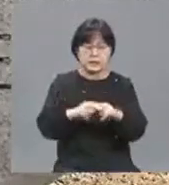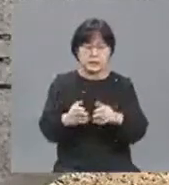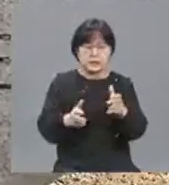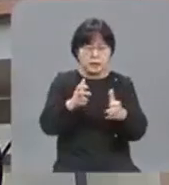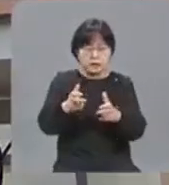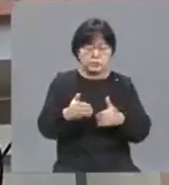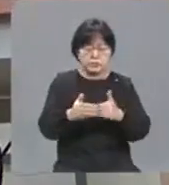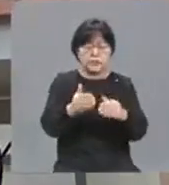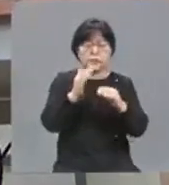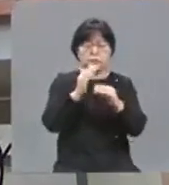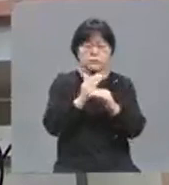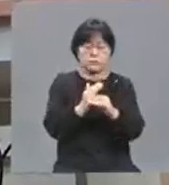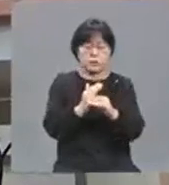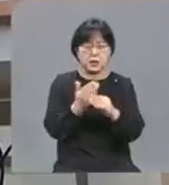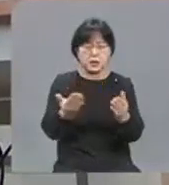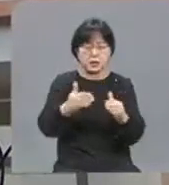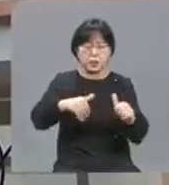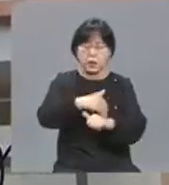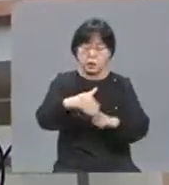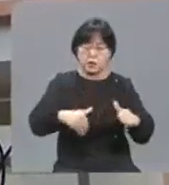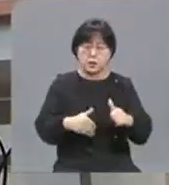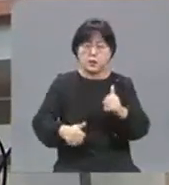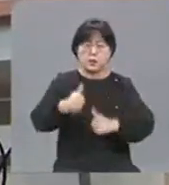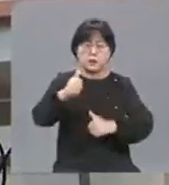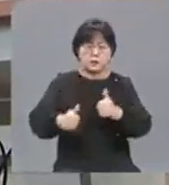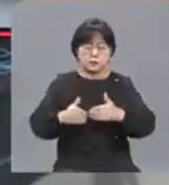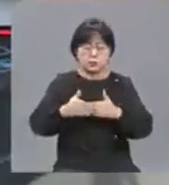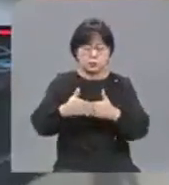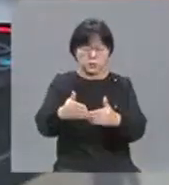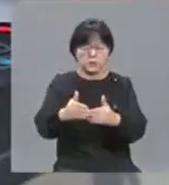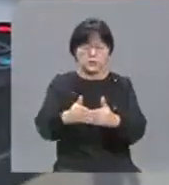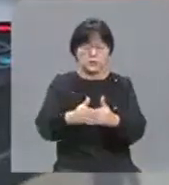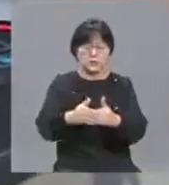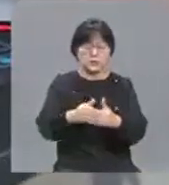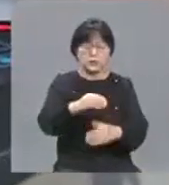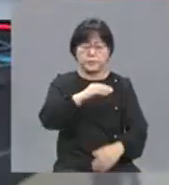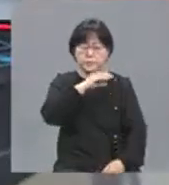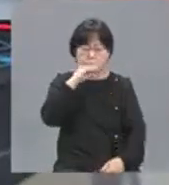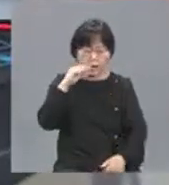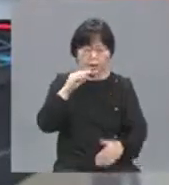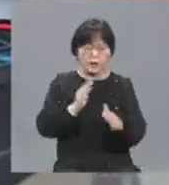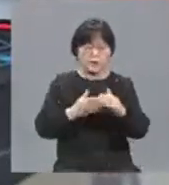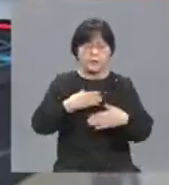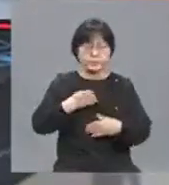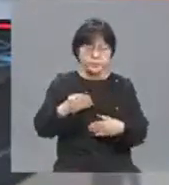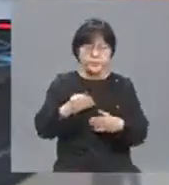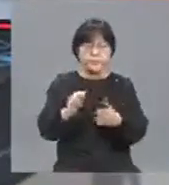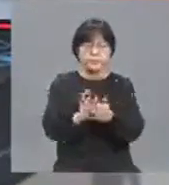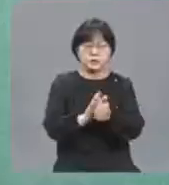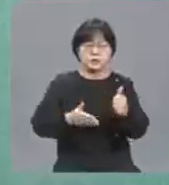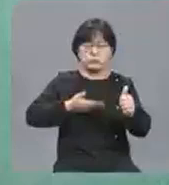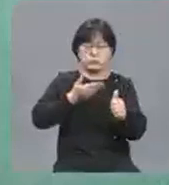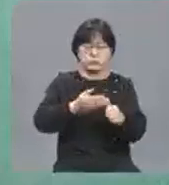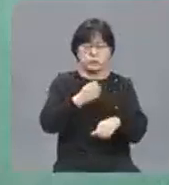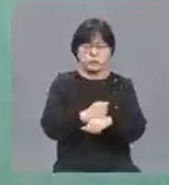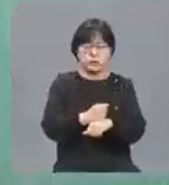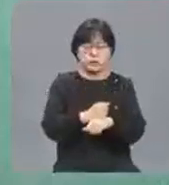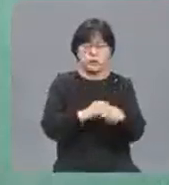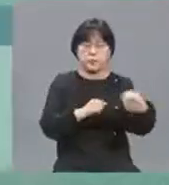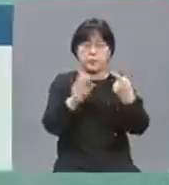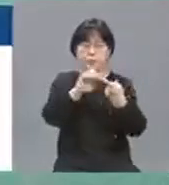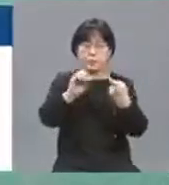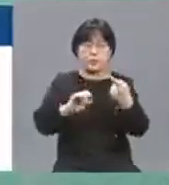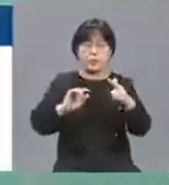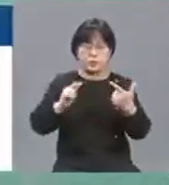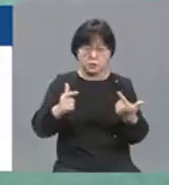사업을 시행할 때 근무환경은 물론 시험 과정에서도 정당한 편를 제공하도록 하고 있습니다 100% 아라도